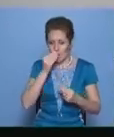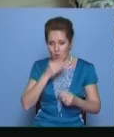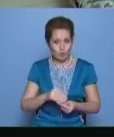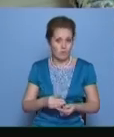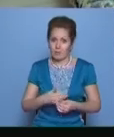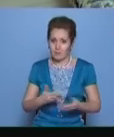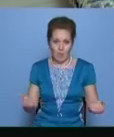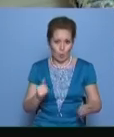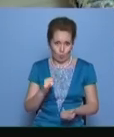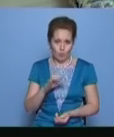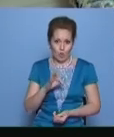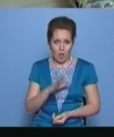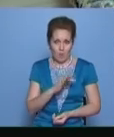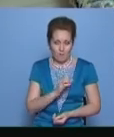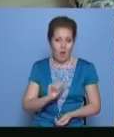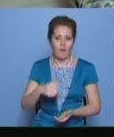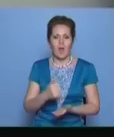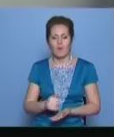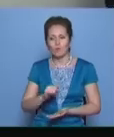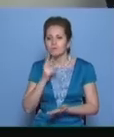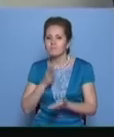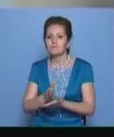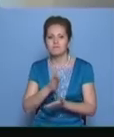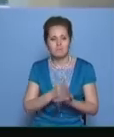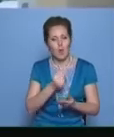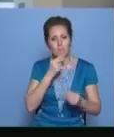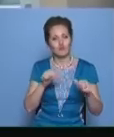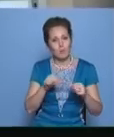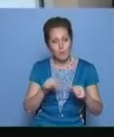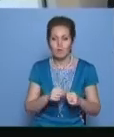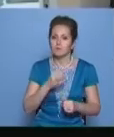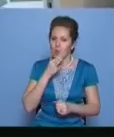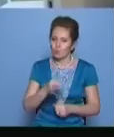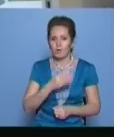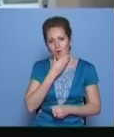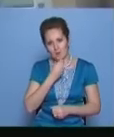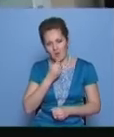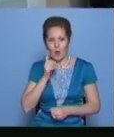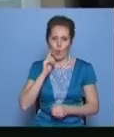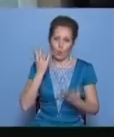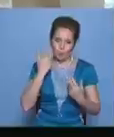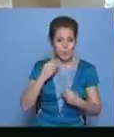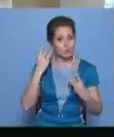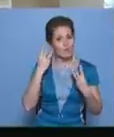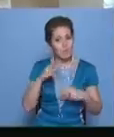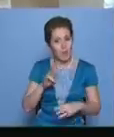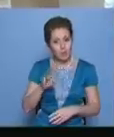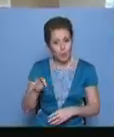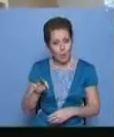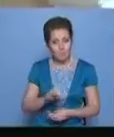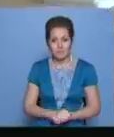Александра Соловьева. Глава Удмуртии, обойдя все группы, пищеблоки, подсобные помещения, скажет: красиво, уютно, современно. Сколько у вас